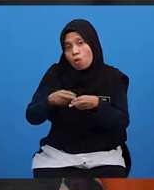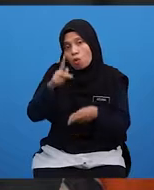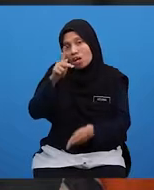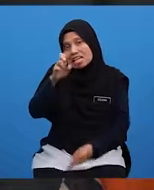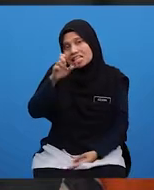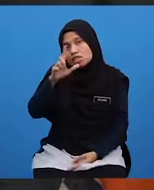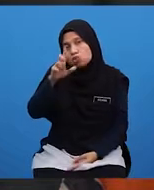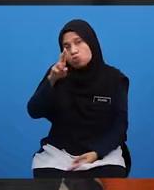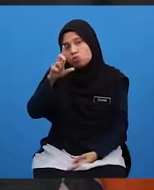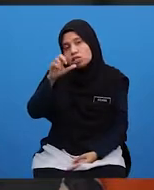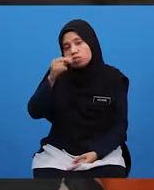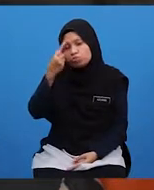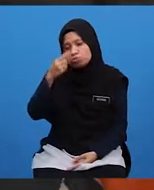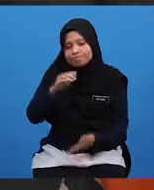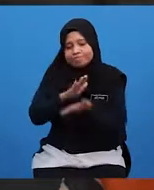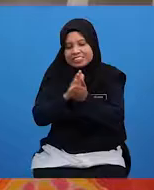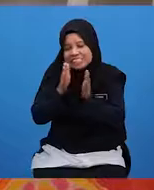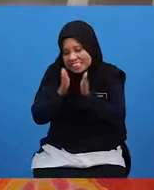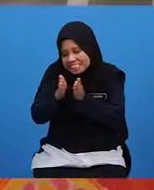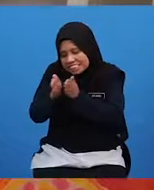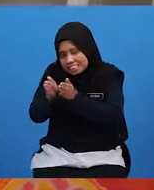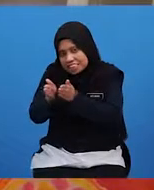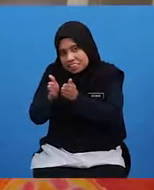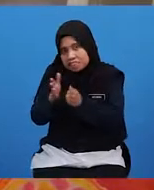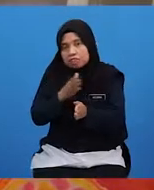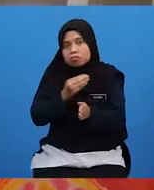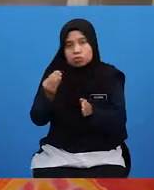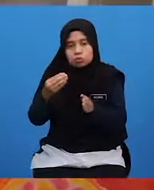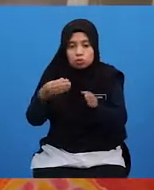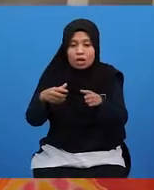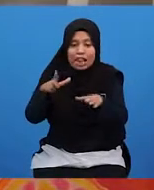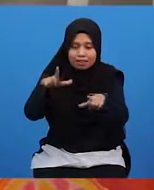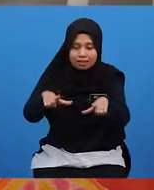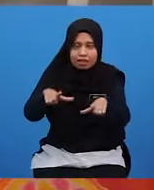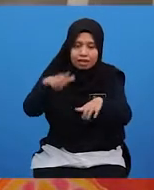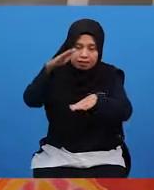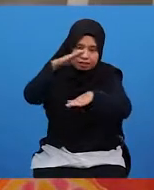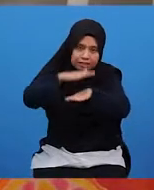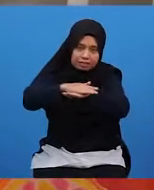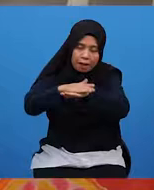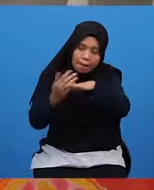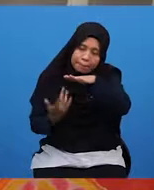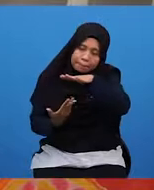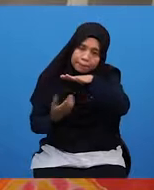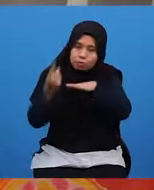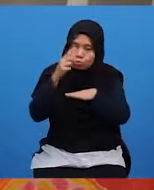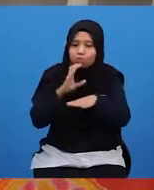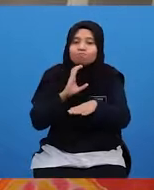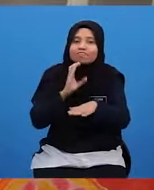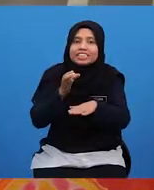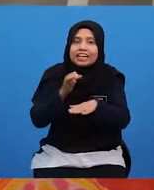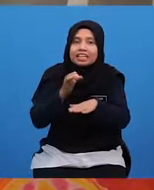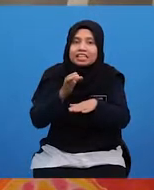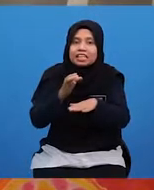menjadi ketulan kecil. Kita akan layurkan di atas dapur terlebih dahulu untuk